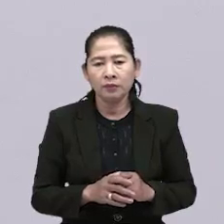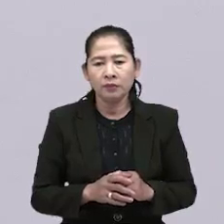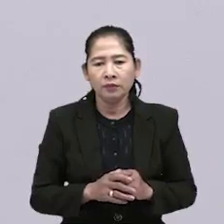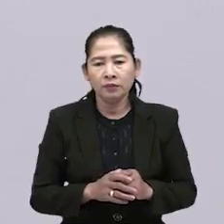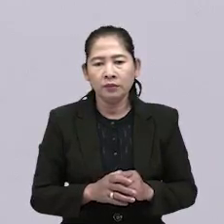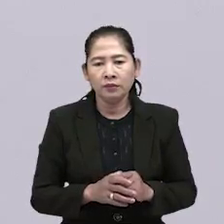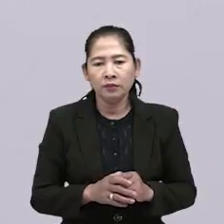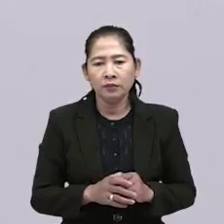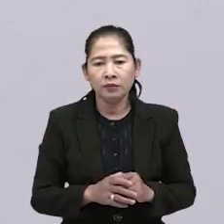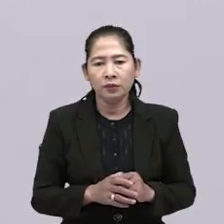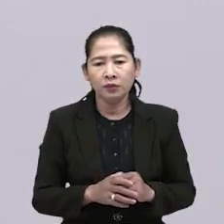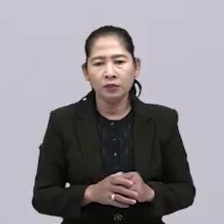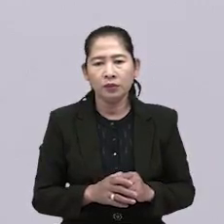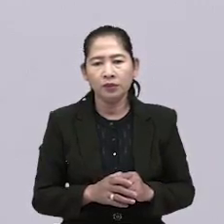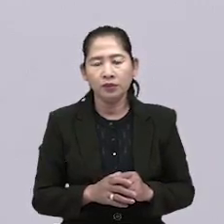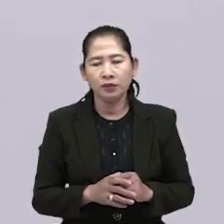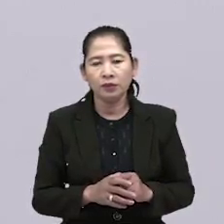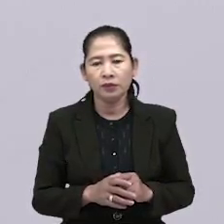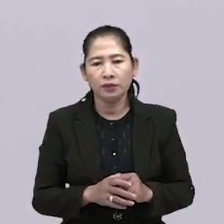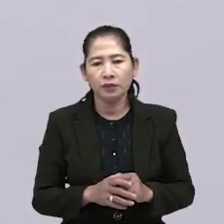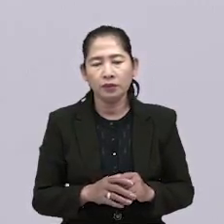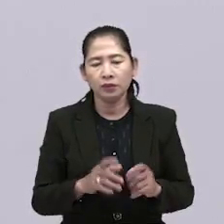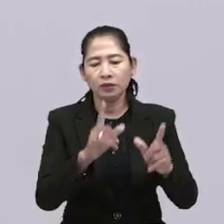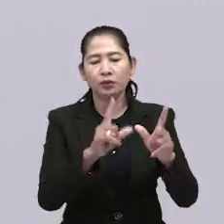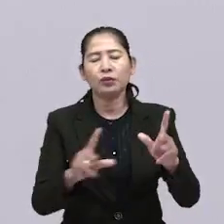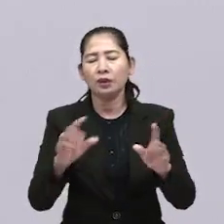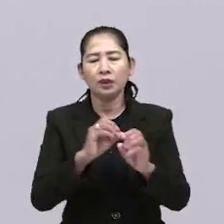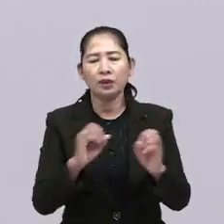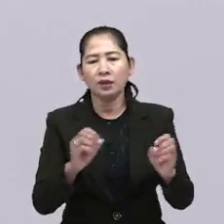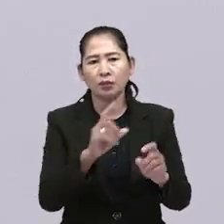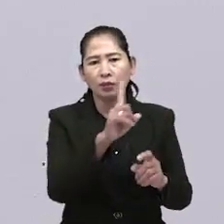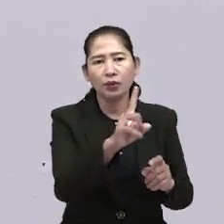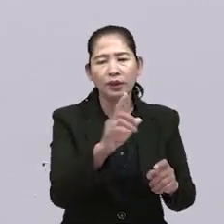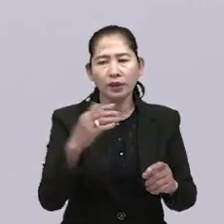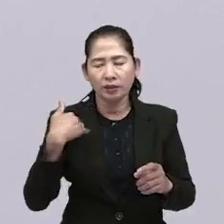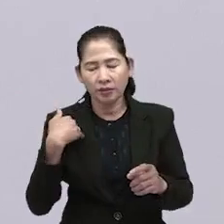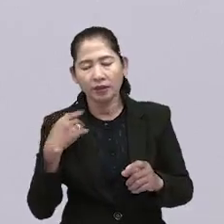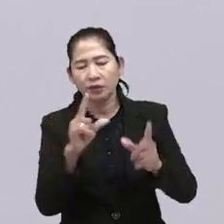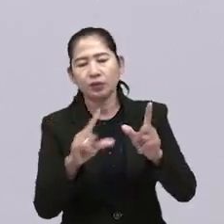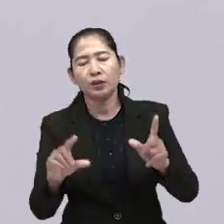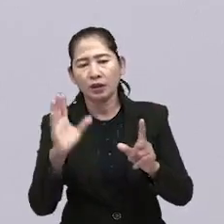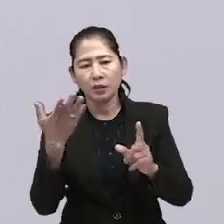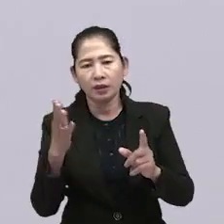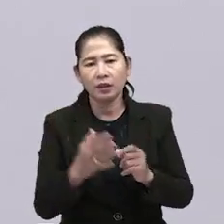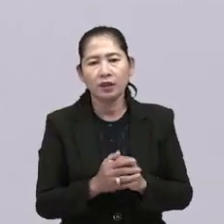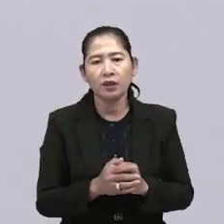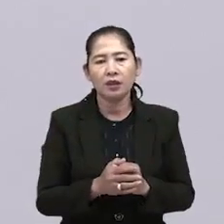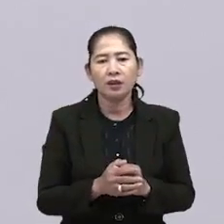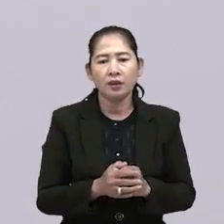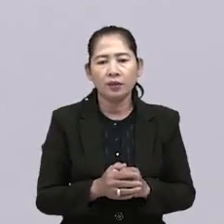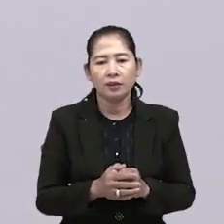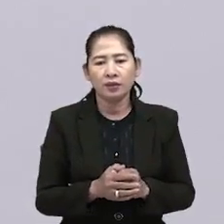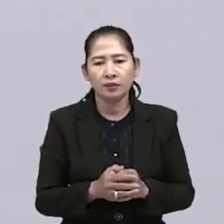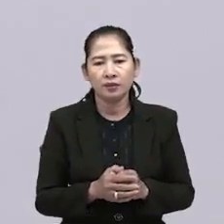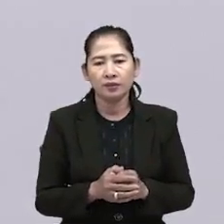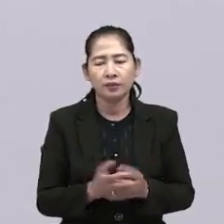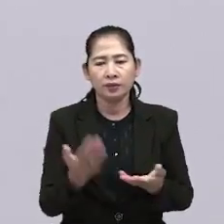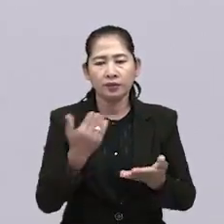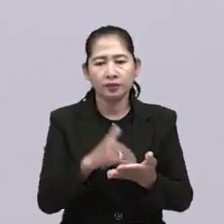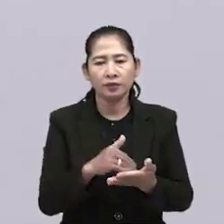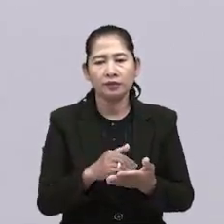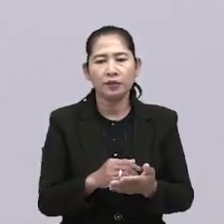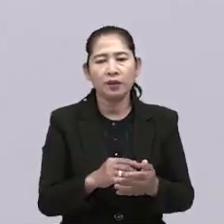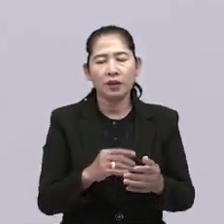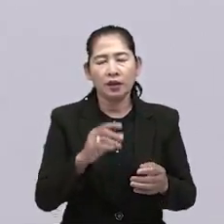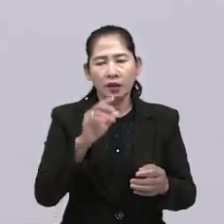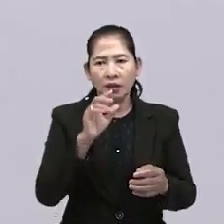ហើយកន្លែងពាក្យមួយជួននឹងមាននេះគឺអត់ជួនគ្នាទេអាចលើកលែងបានណាកូនណាសម្រាប់បកកតិកូនដឹងហើយកណីលើកលែងចាសសារឡើងវិញ